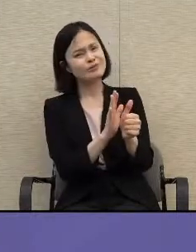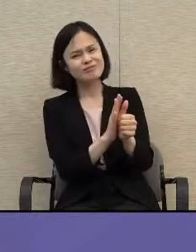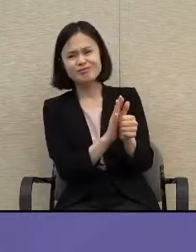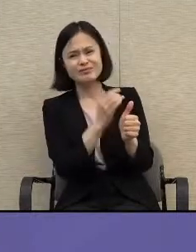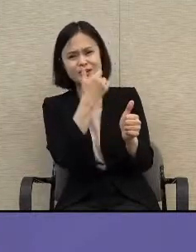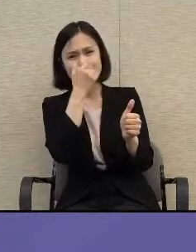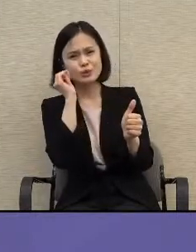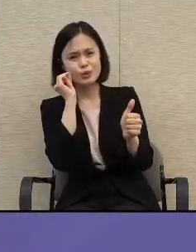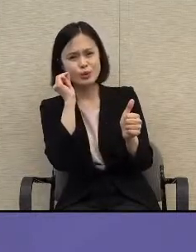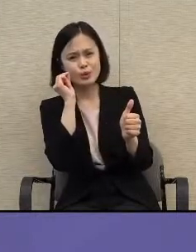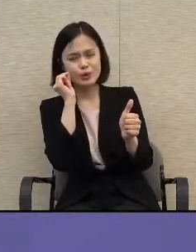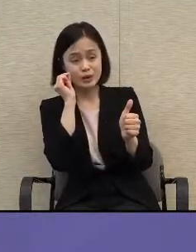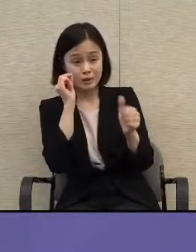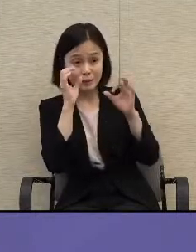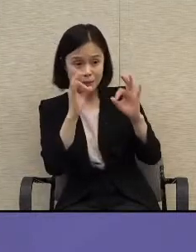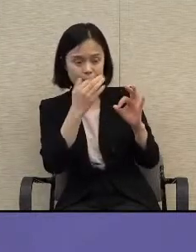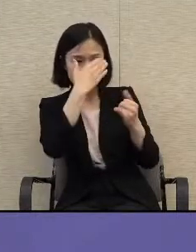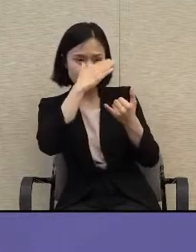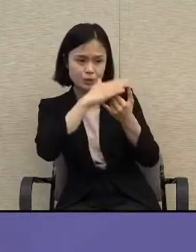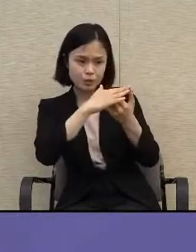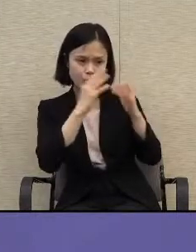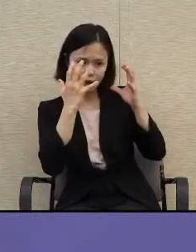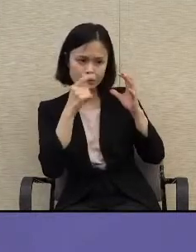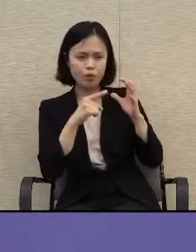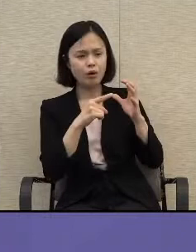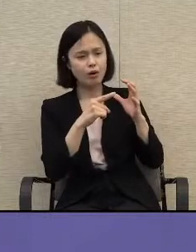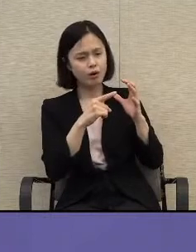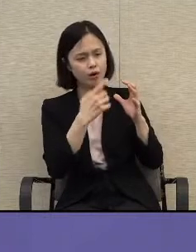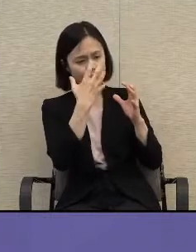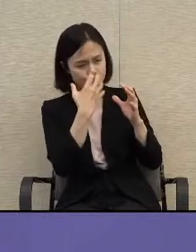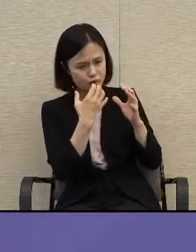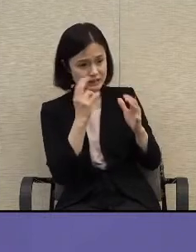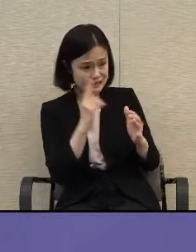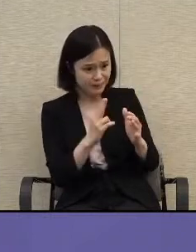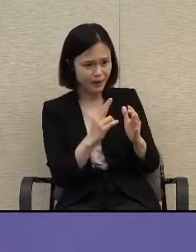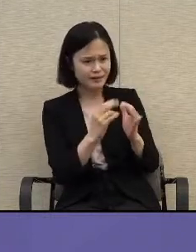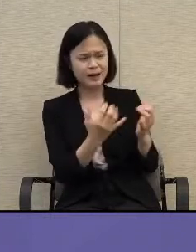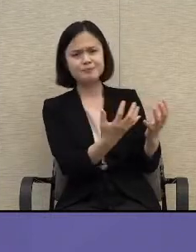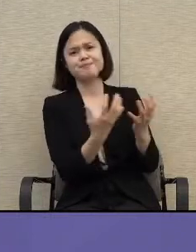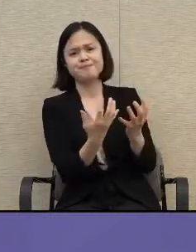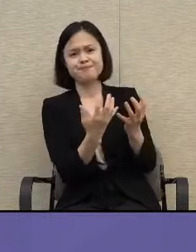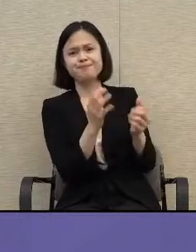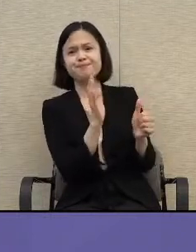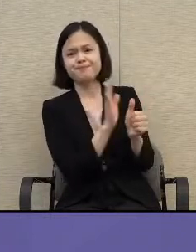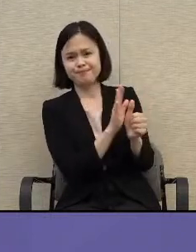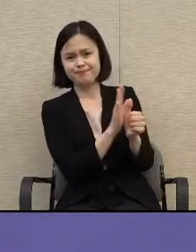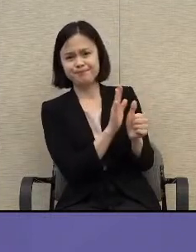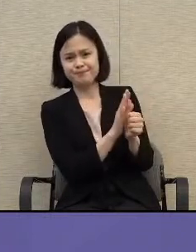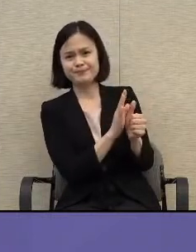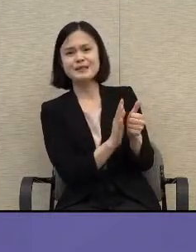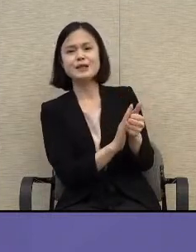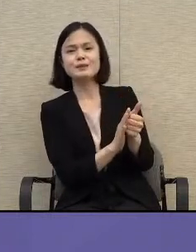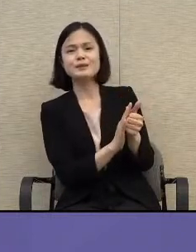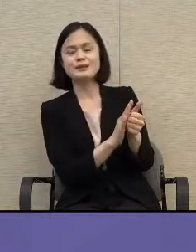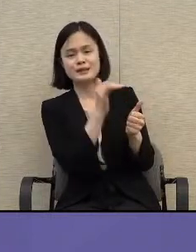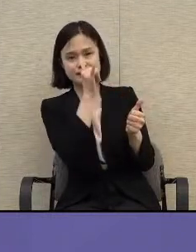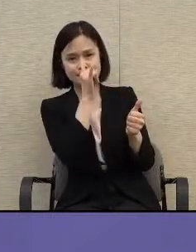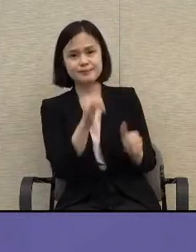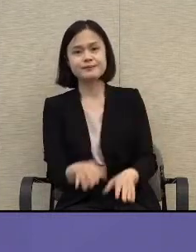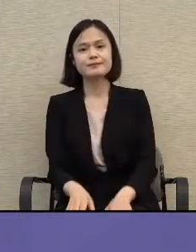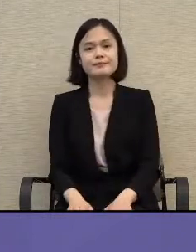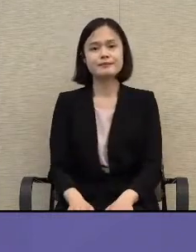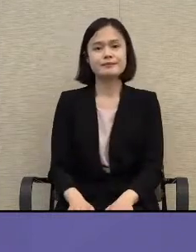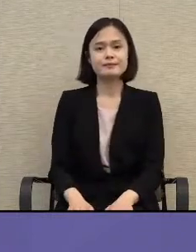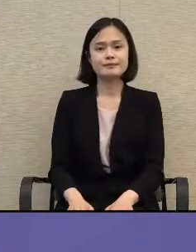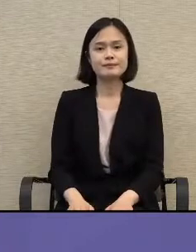고위험군의 청소년을 중심으로 한 서비스, 그래서 예방이라는 개념보다는 고위험군 중심의 서비스, 그 고위험군에 대한